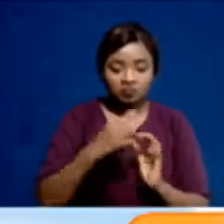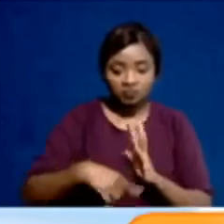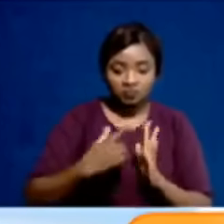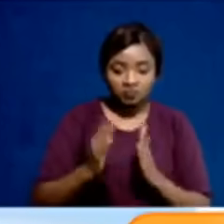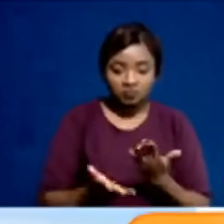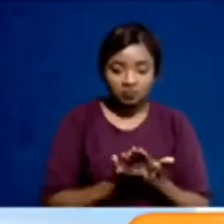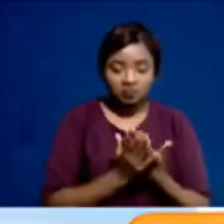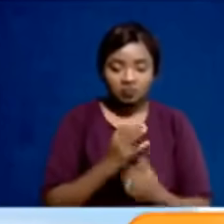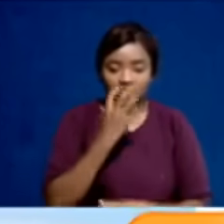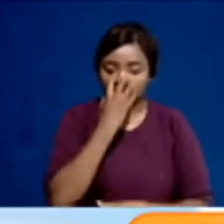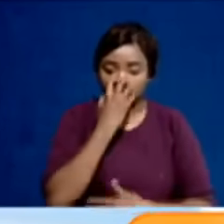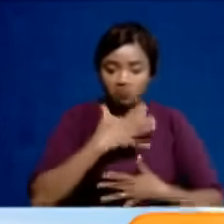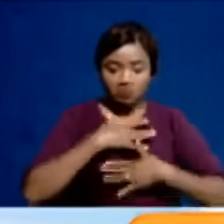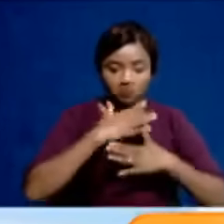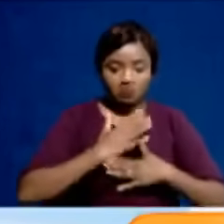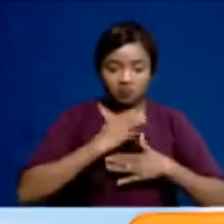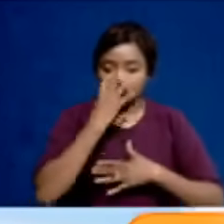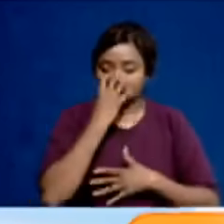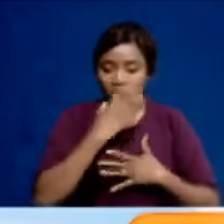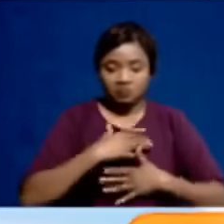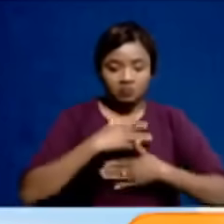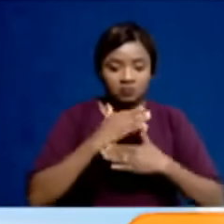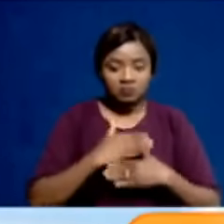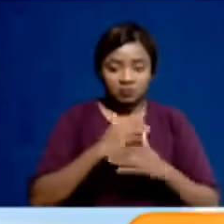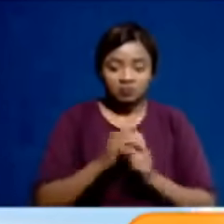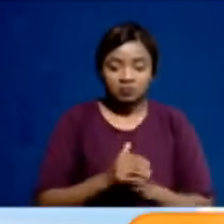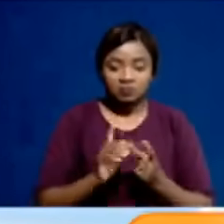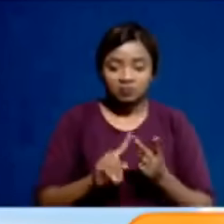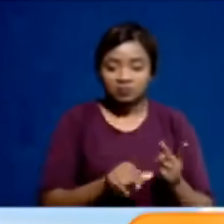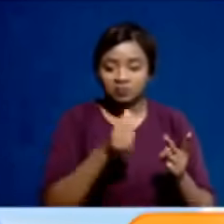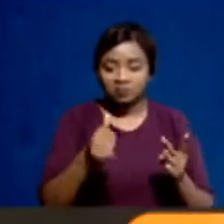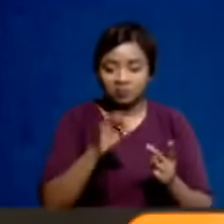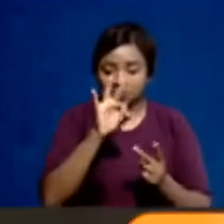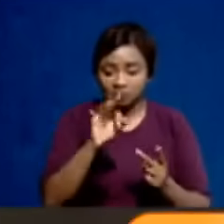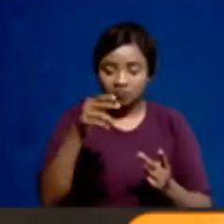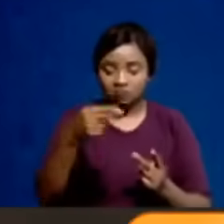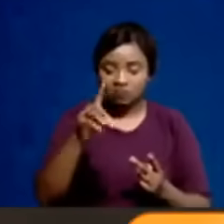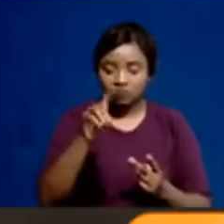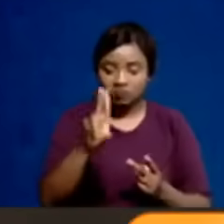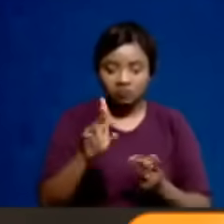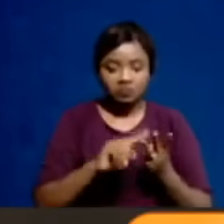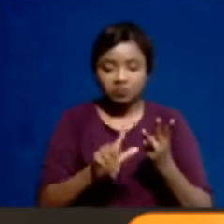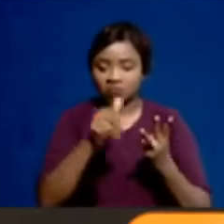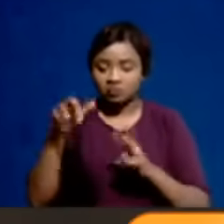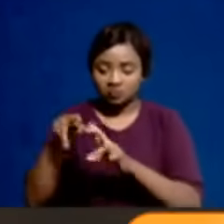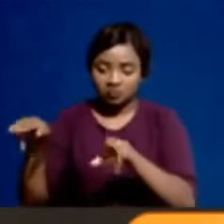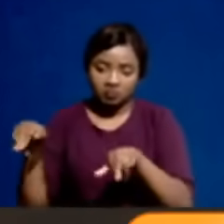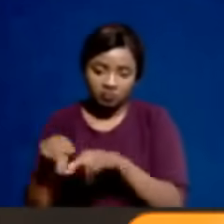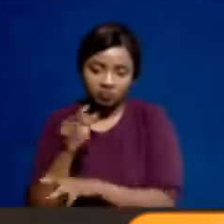We have 3 more in HDU and the rest in the wards. Tunafanya saiti ni